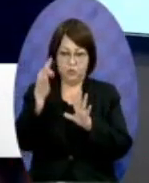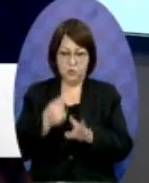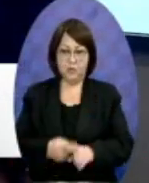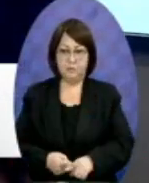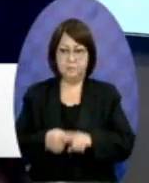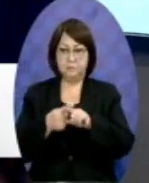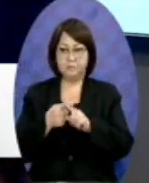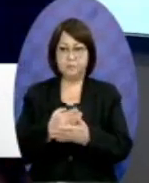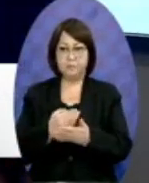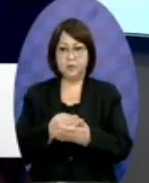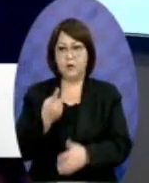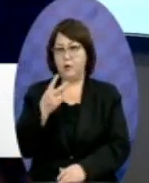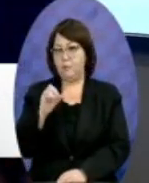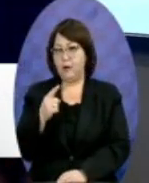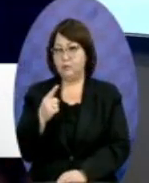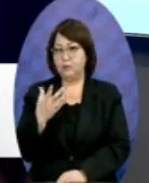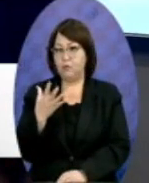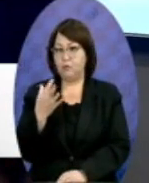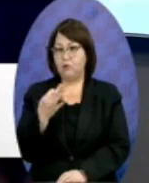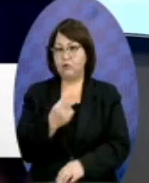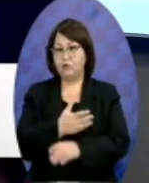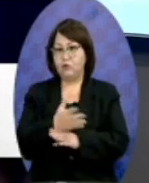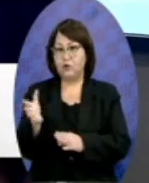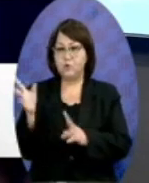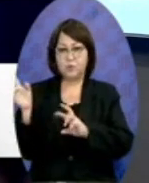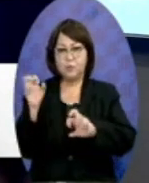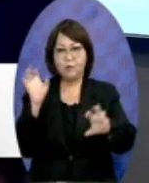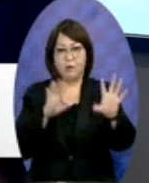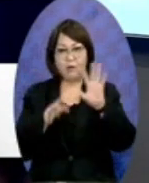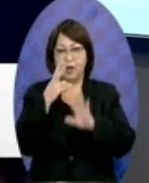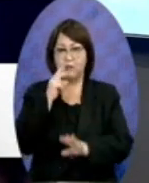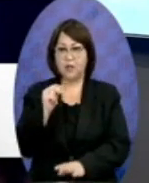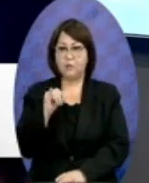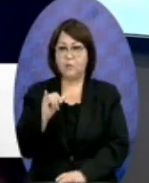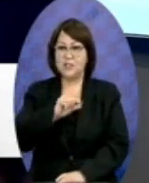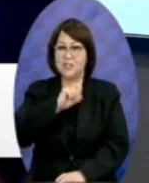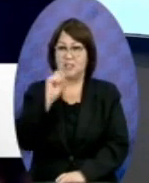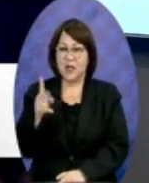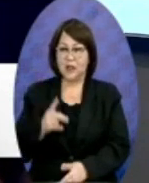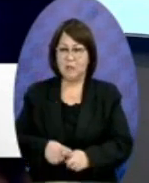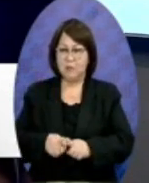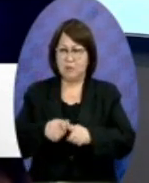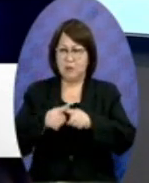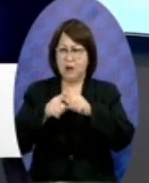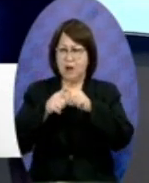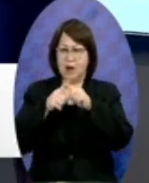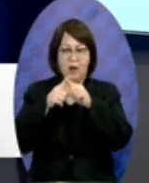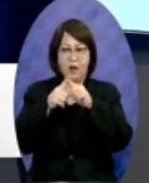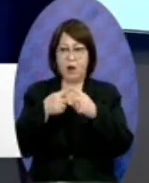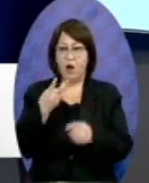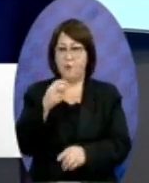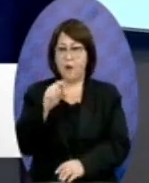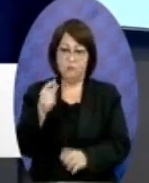байна. За ер нь бол 2015 оноос хойшх судалгаагаар харахад чанаргүй зээл тогтмол өссөн үзүүлэлттэй байгаагаас гадна 2018 оны сүүлийн